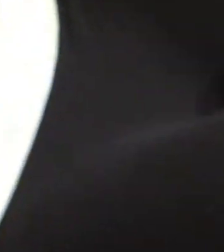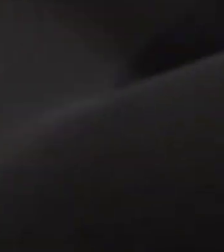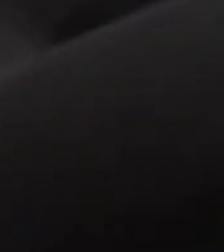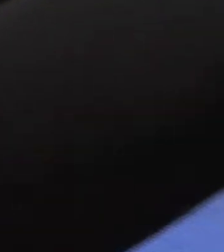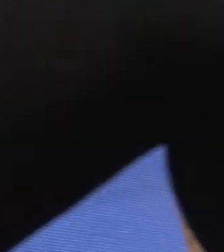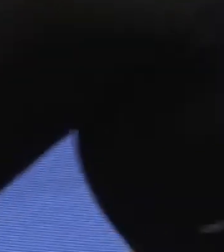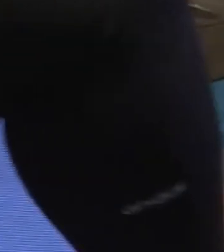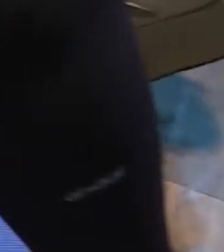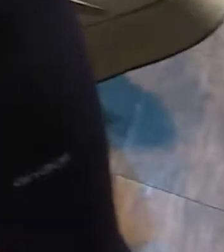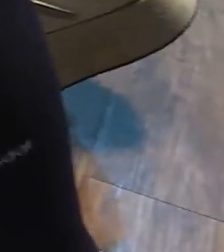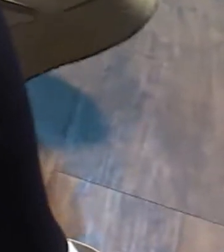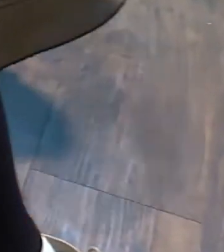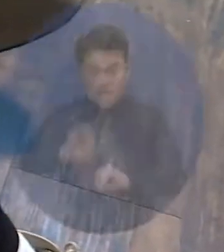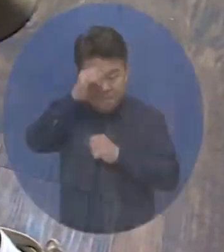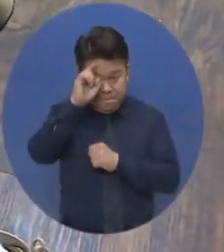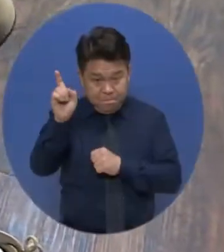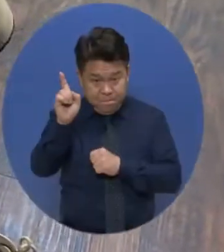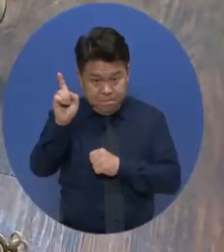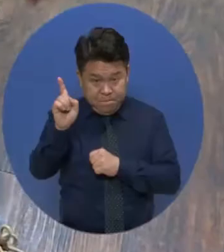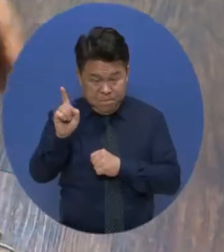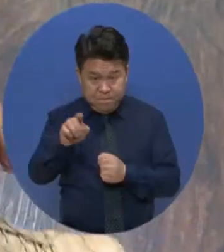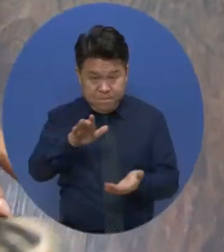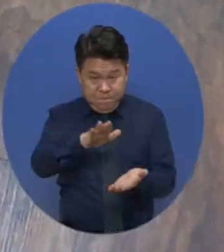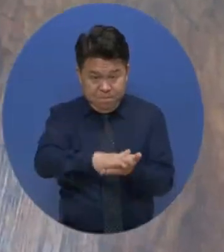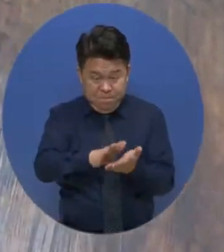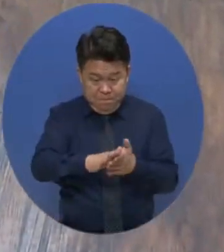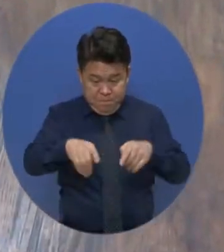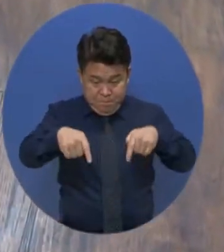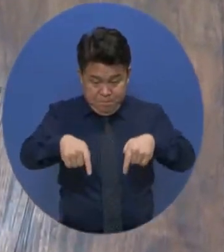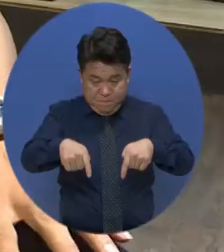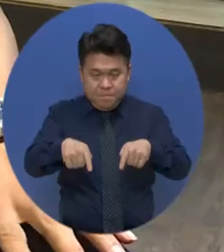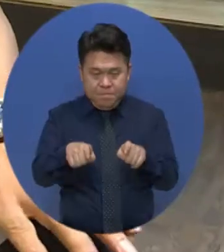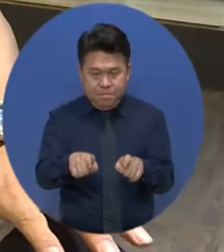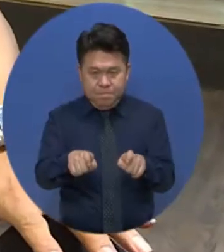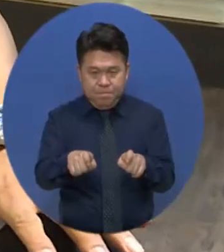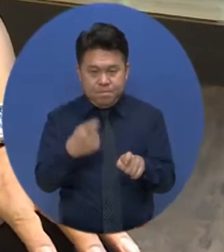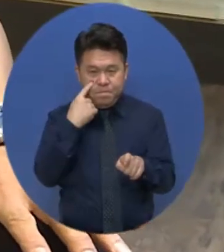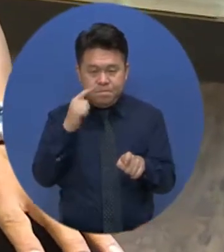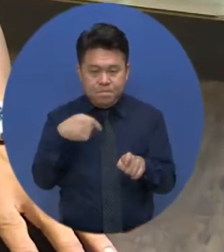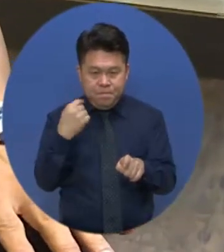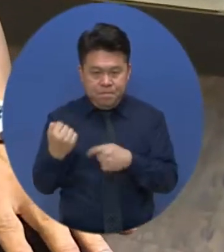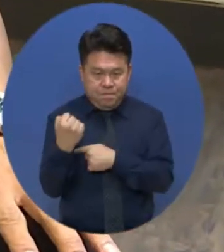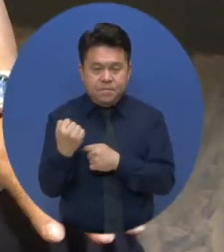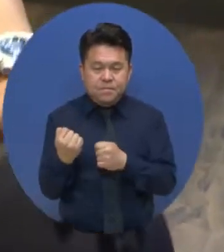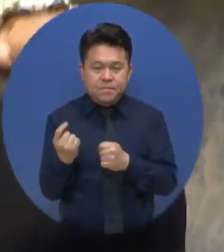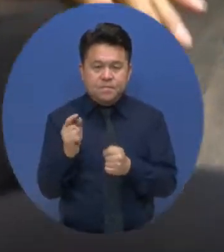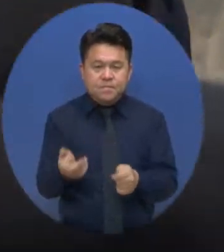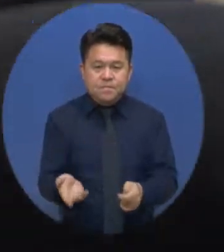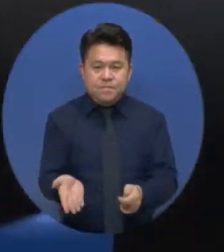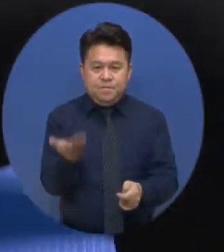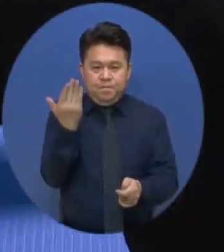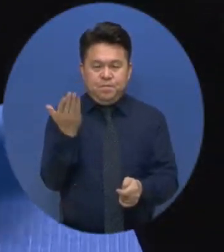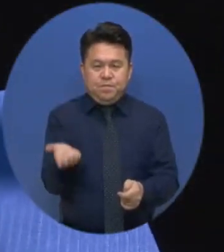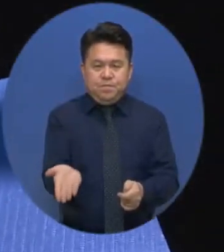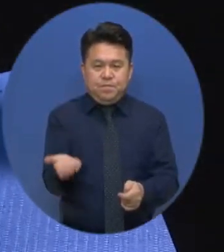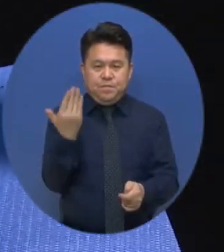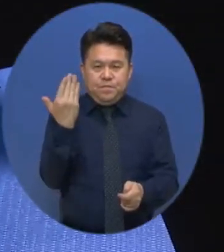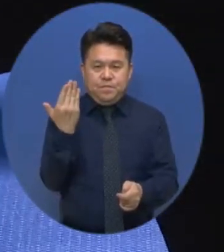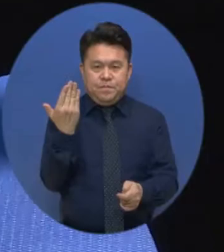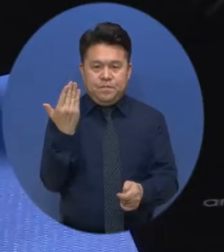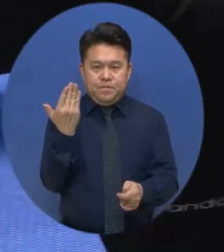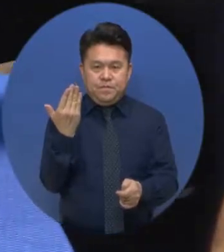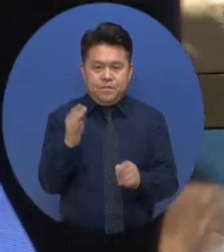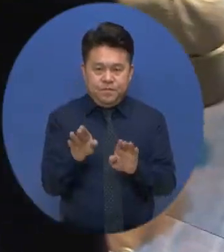굿브릿지 일단 이 발을 바닥이랑 수직으로 놔주시는 거예요. 힙에 힘을 주고 위로 훅 짜는데